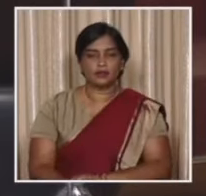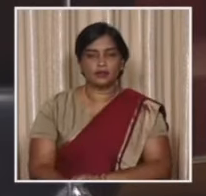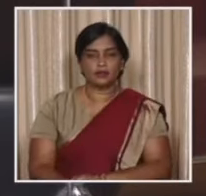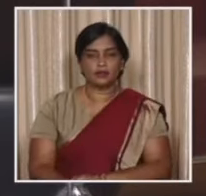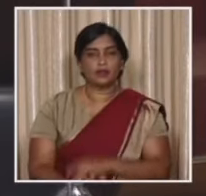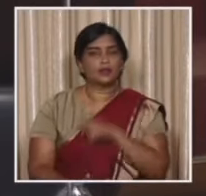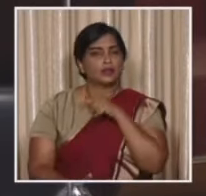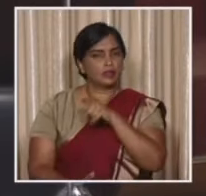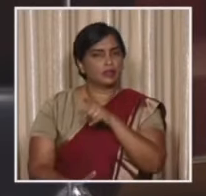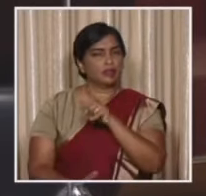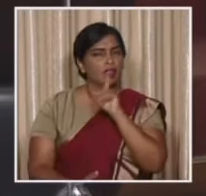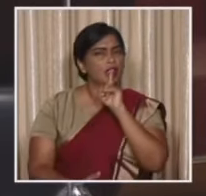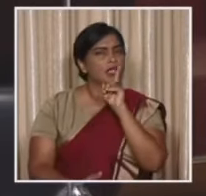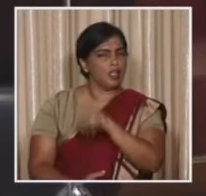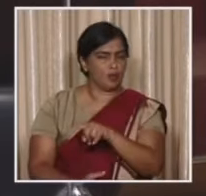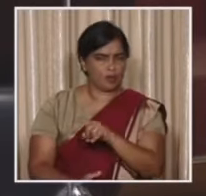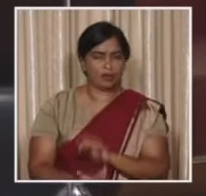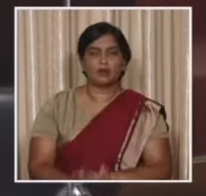එතුමාගෙන් ඇහුවා